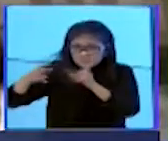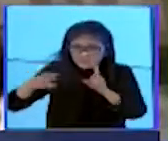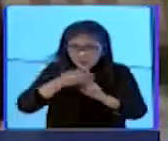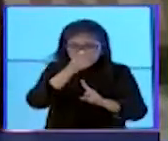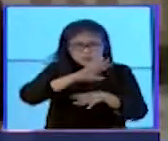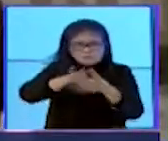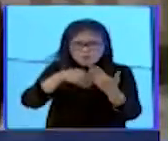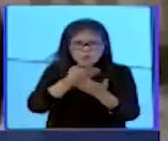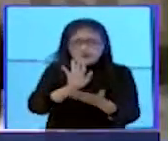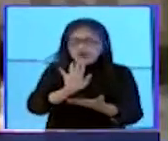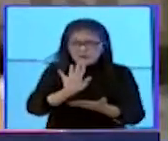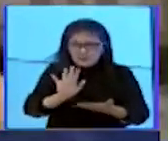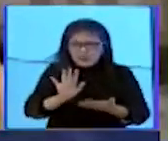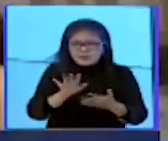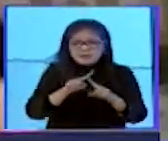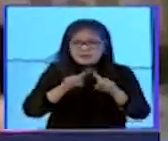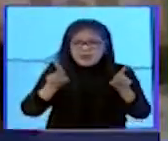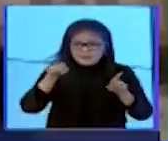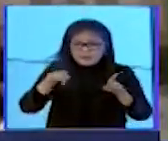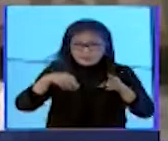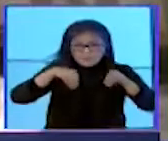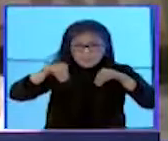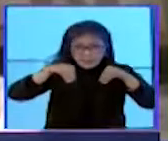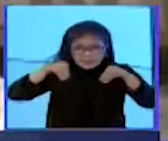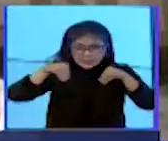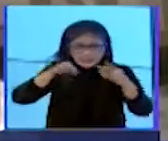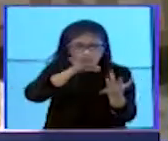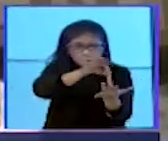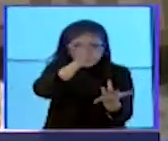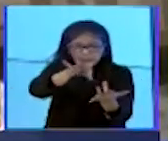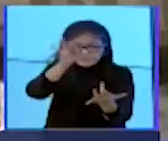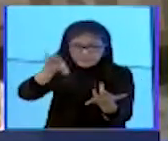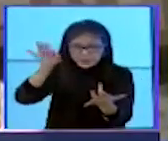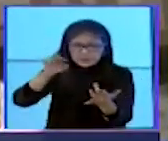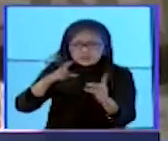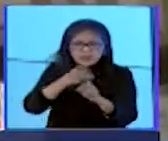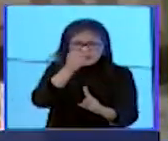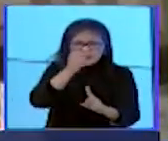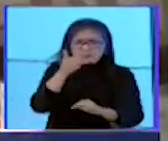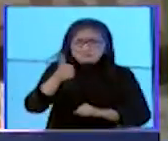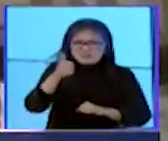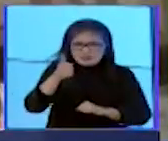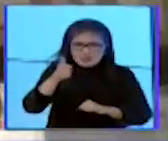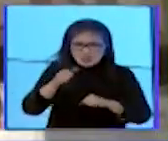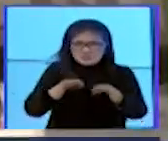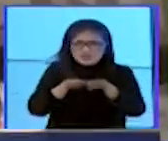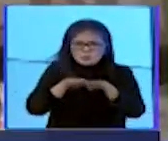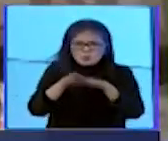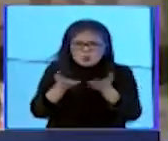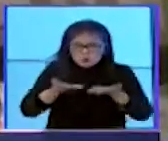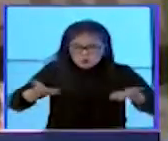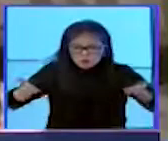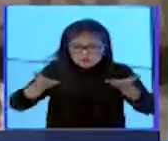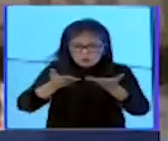Tetapi hanya mengambil materi materi esensial yang sesuai dengan kondisi masing-masing target